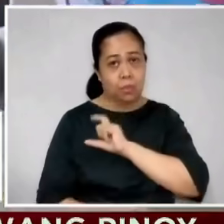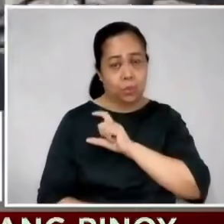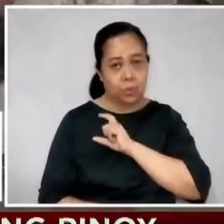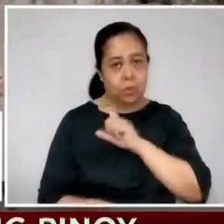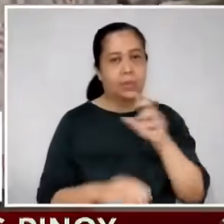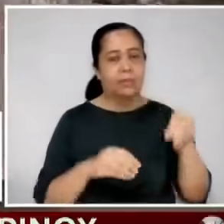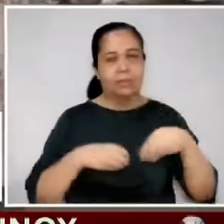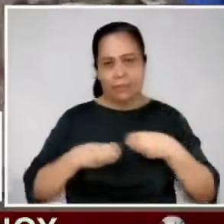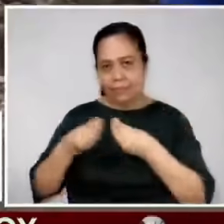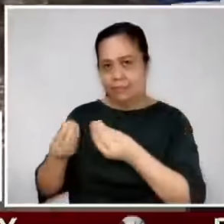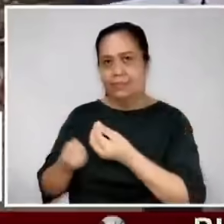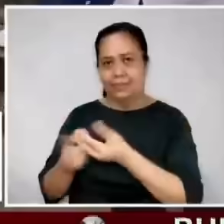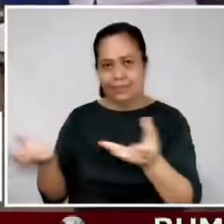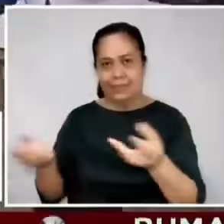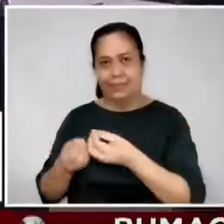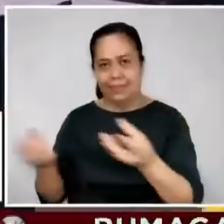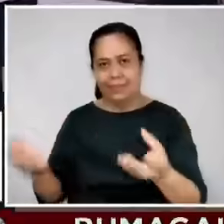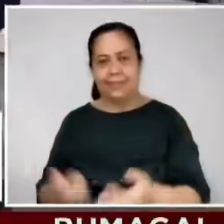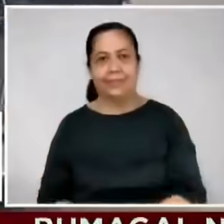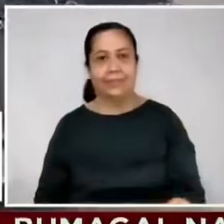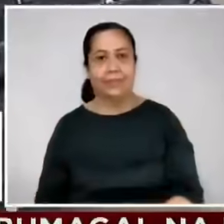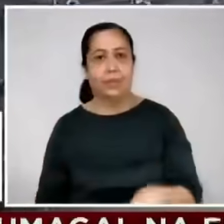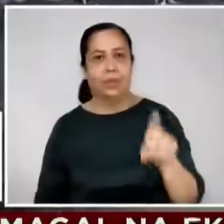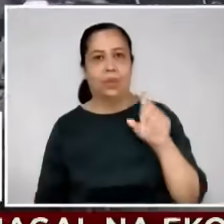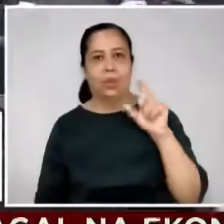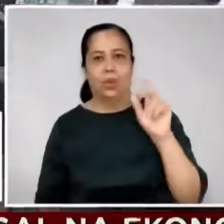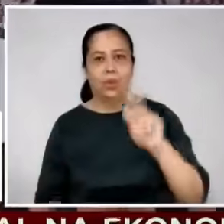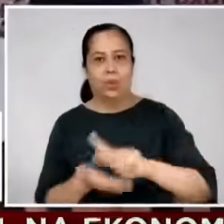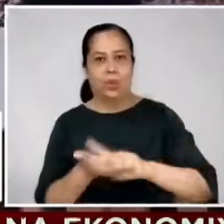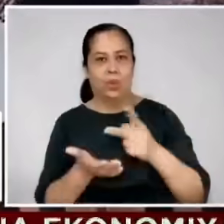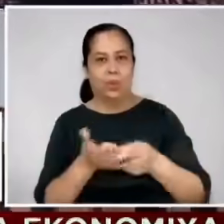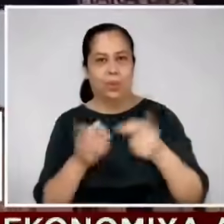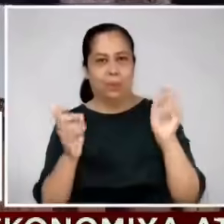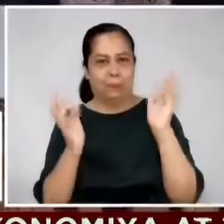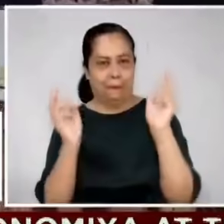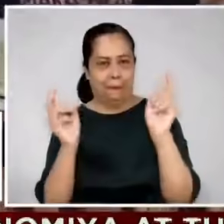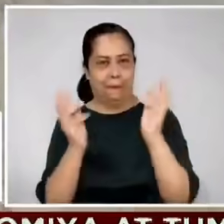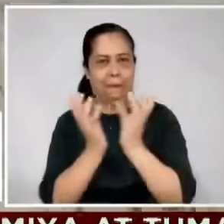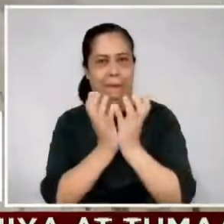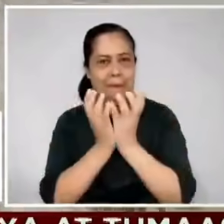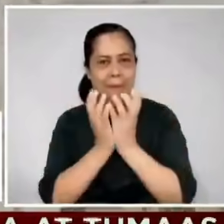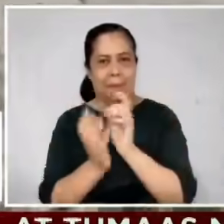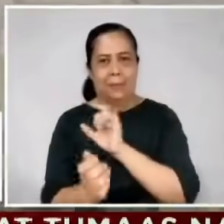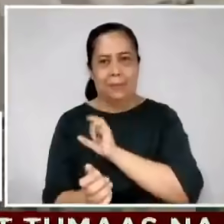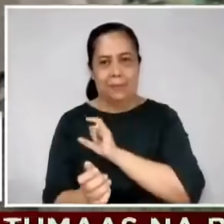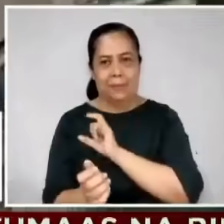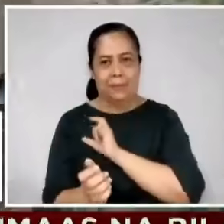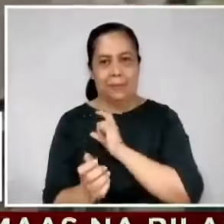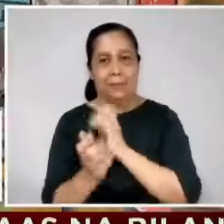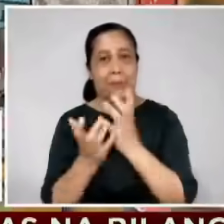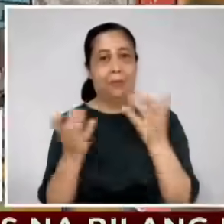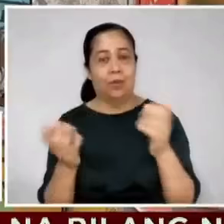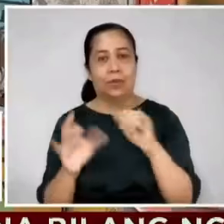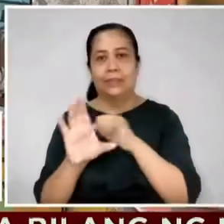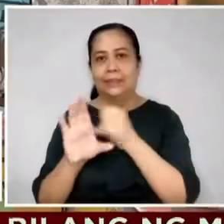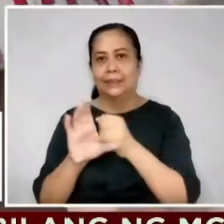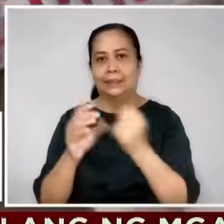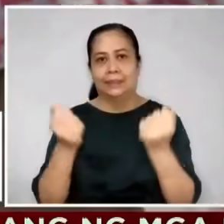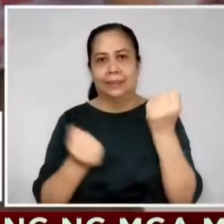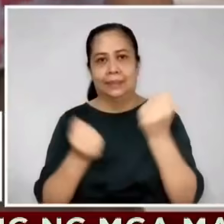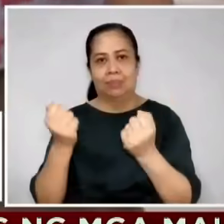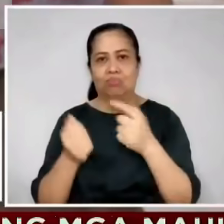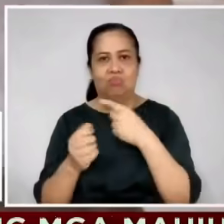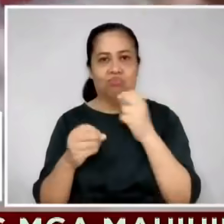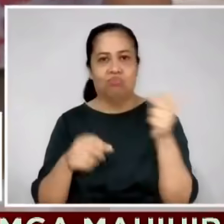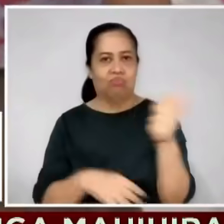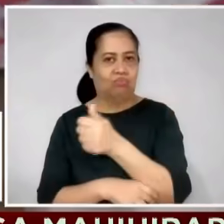kami. Cusina Community Pantry naman ang tinayo ng mga pulis Quezon City para sa mga jeepney driver na walang biyahe